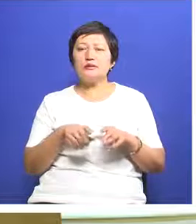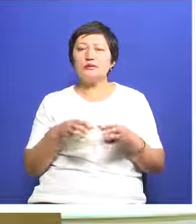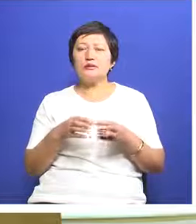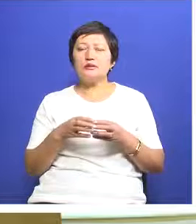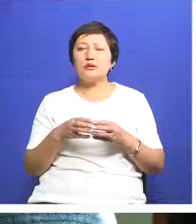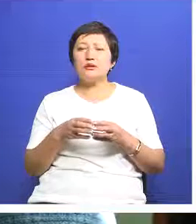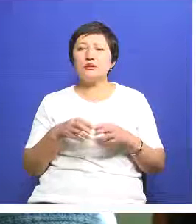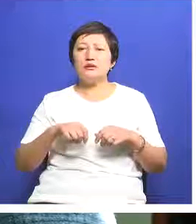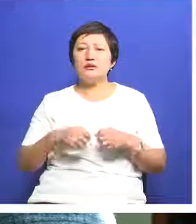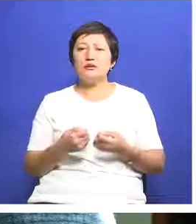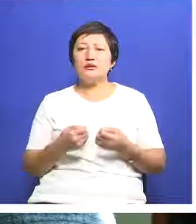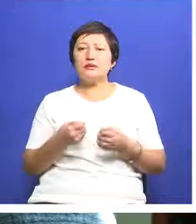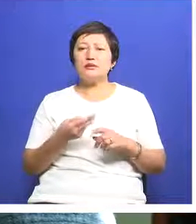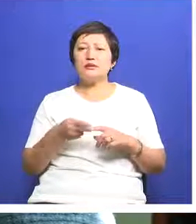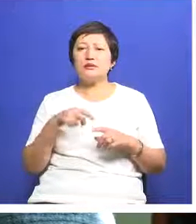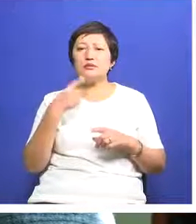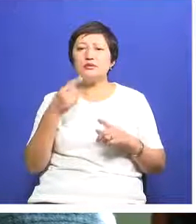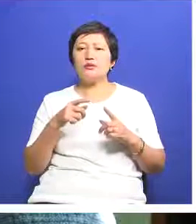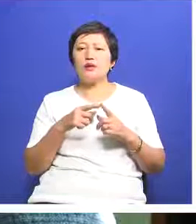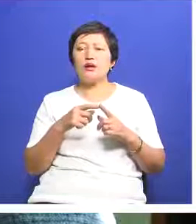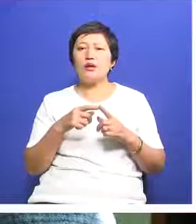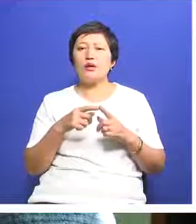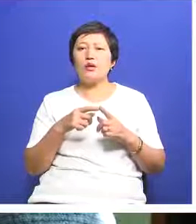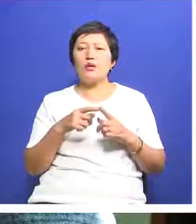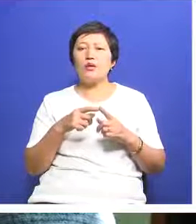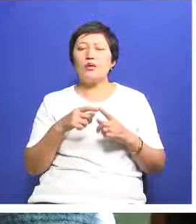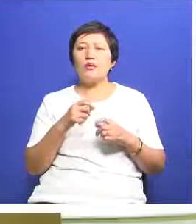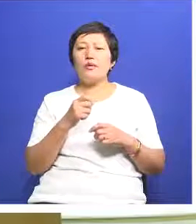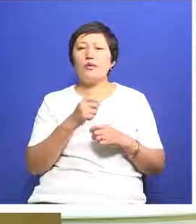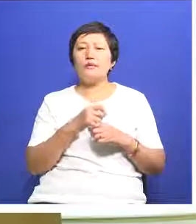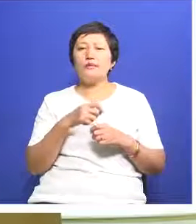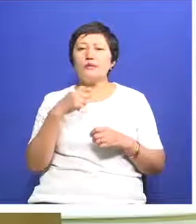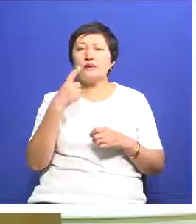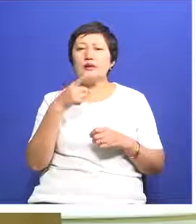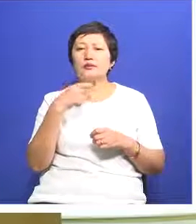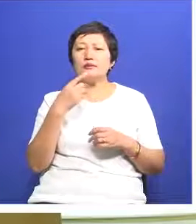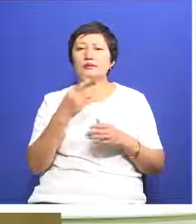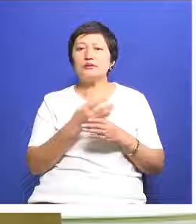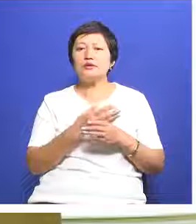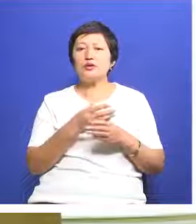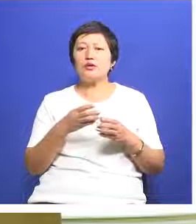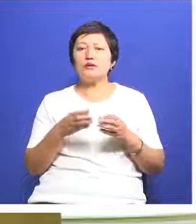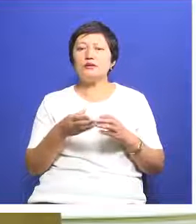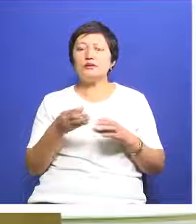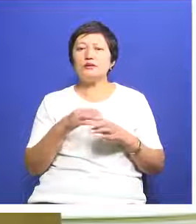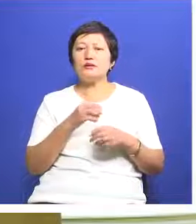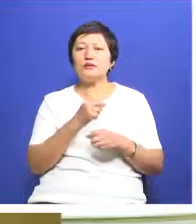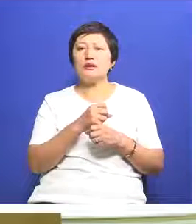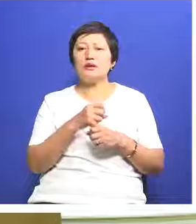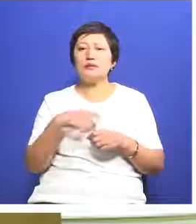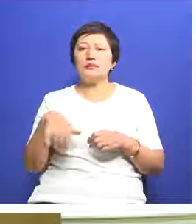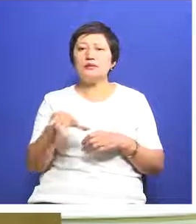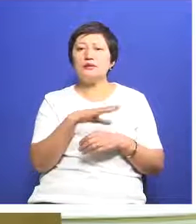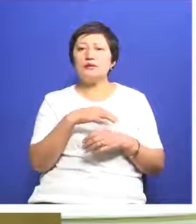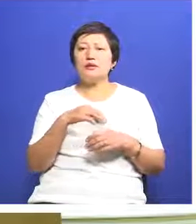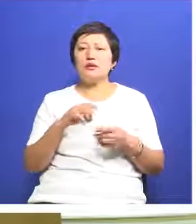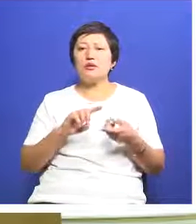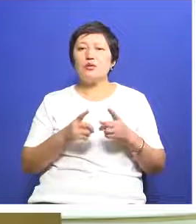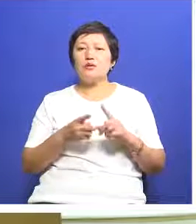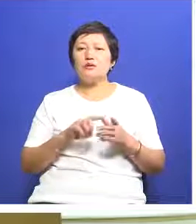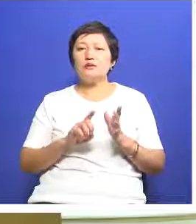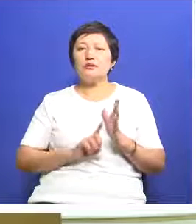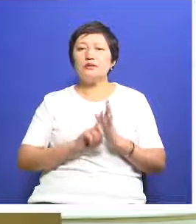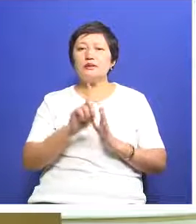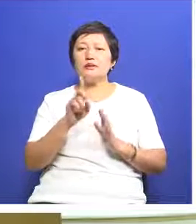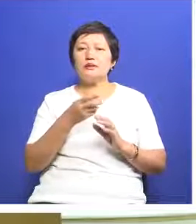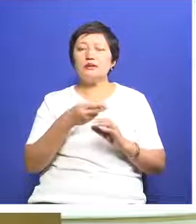көліктер сындырып кеткен ғой. Бұл енді біз қолымызға келгенше ескертулер қойып жатырмыз, қолымызға жауып жатырмыз. Бізде қазір оны ауыстыру